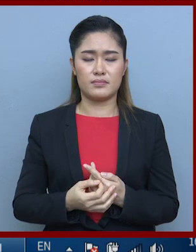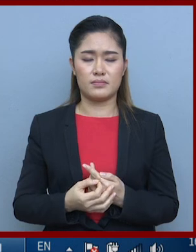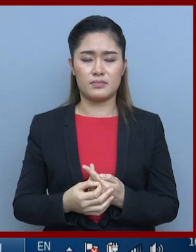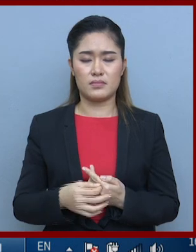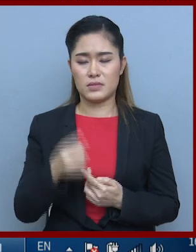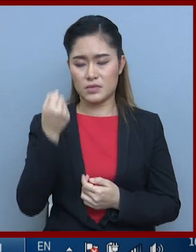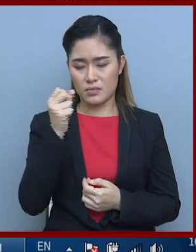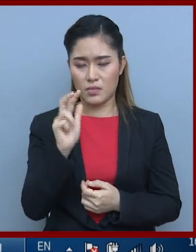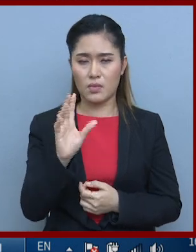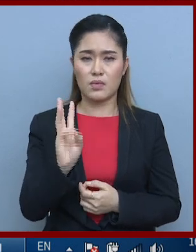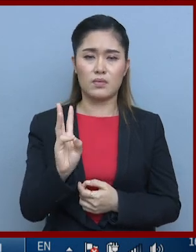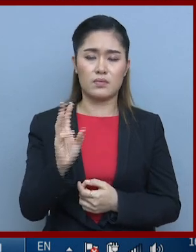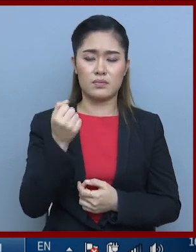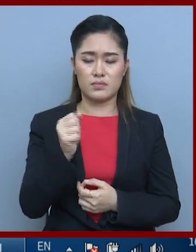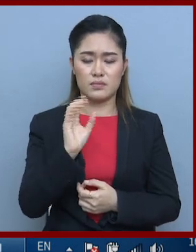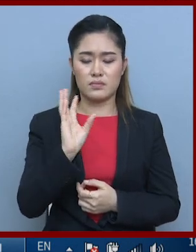สิบหก